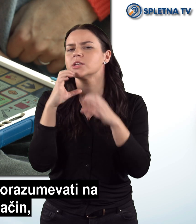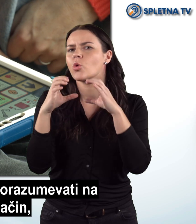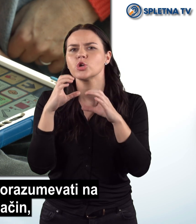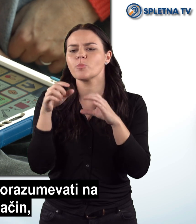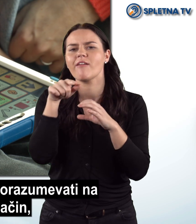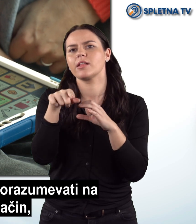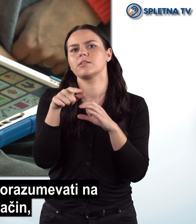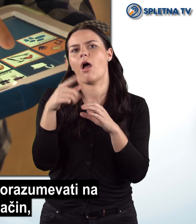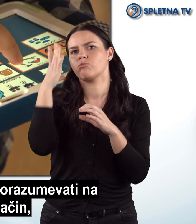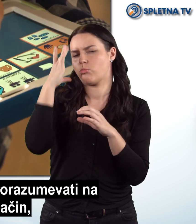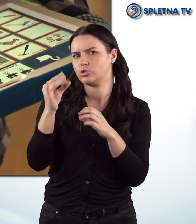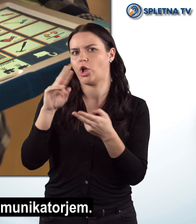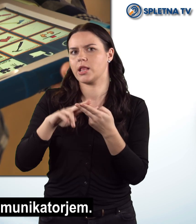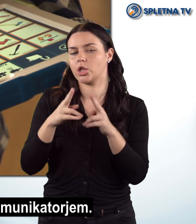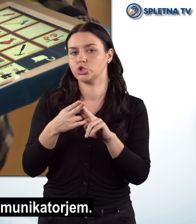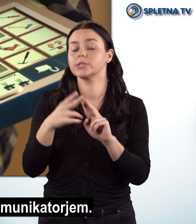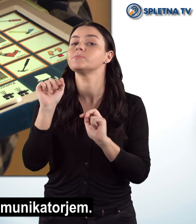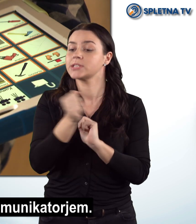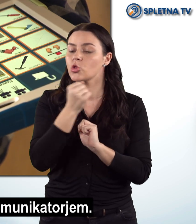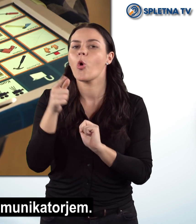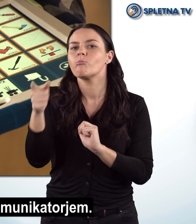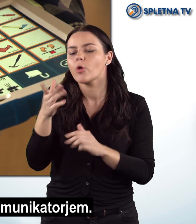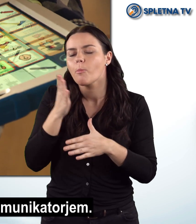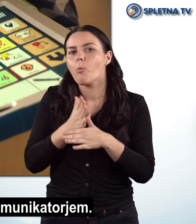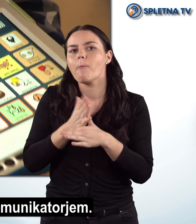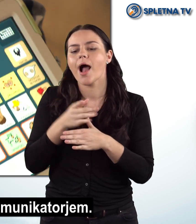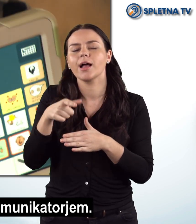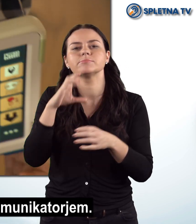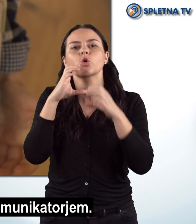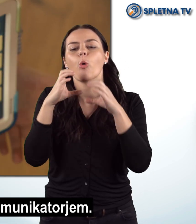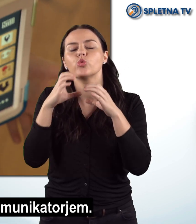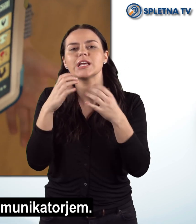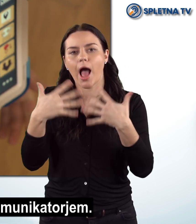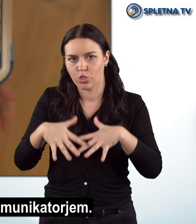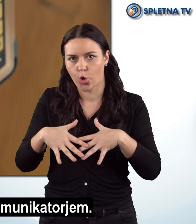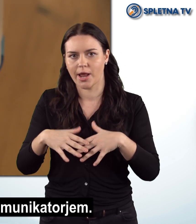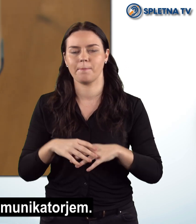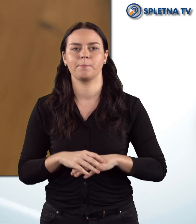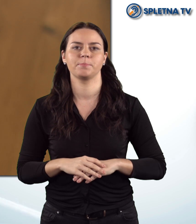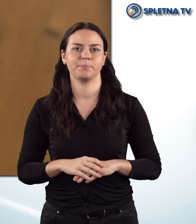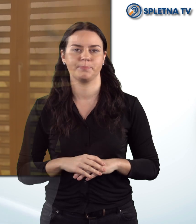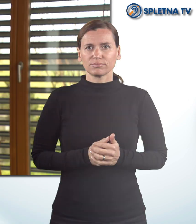Urban se ne more sporazumevati na običajen način, zato si pomaga s komunikatorjem.